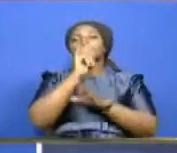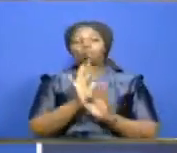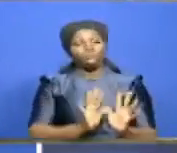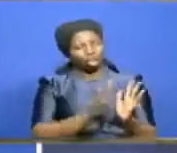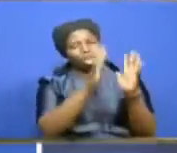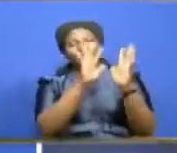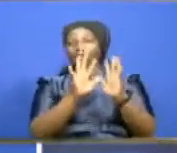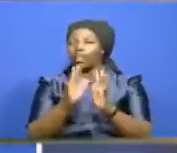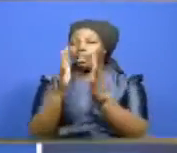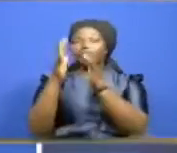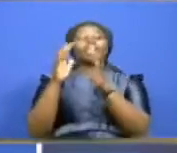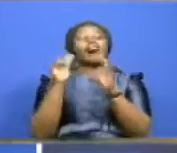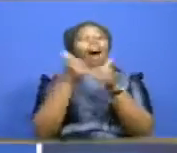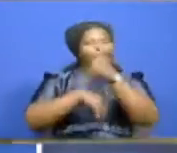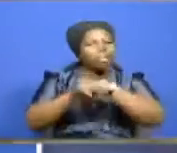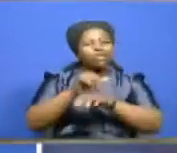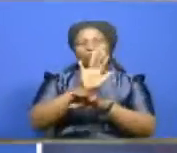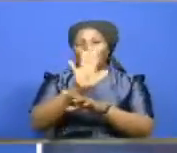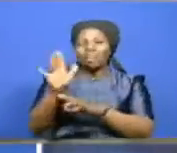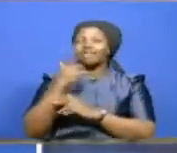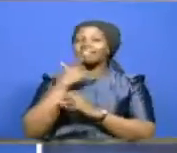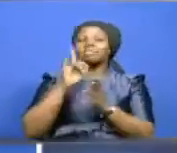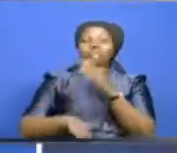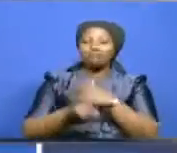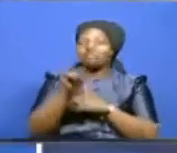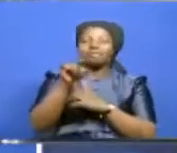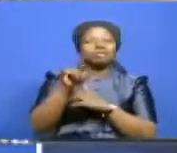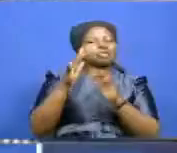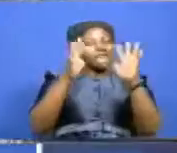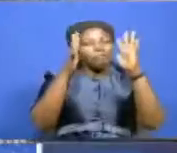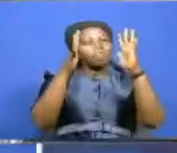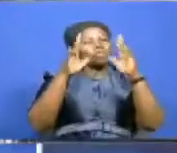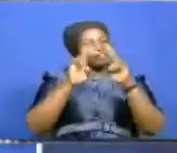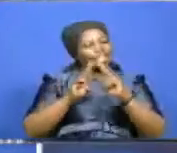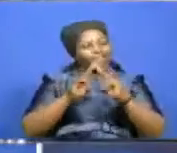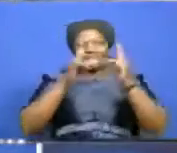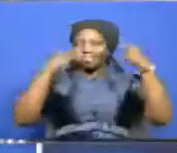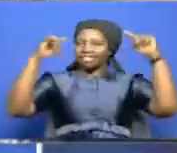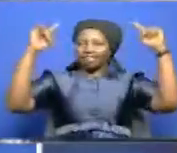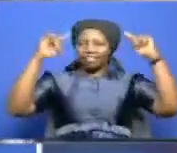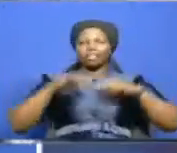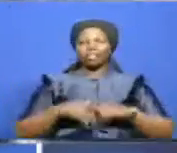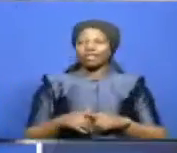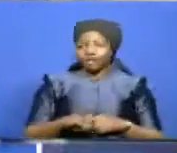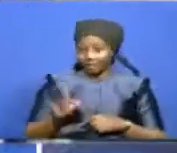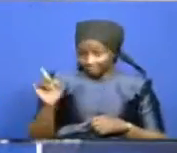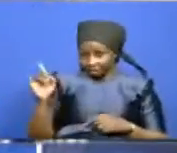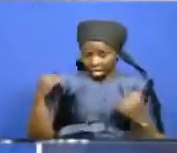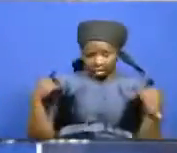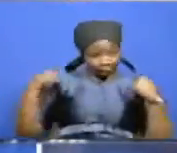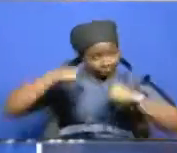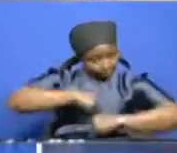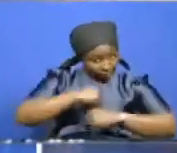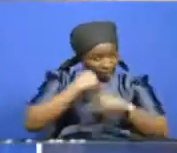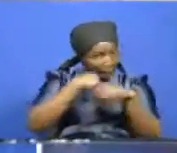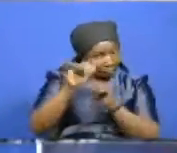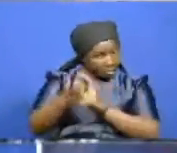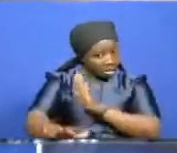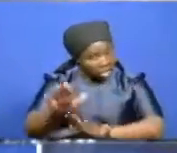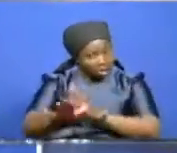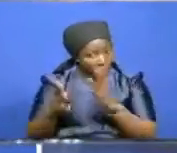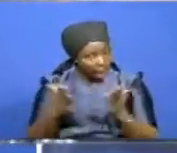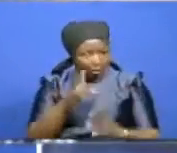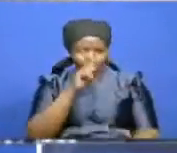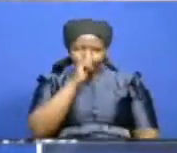maandalizi yaliyofanywa wakisema zilikuwa za kufana. Hii mavazi, hii nguo ilitengenezwa Tanzania. Babangu